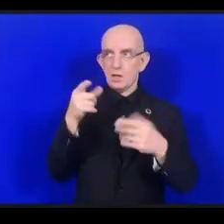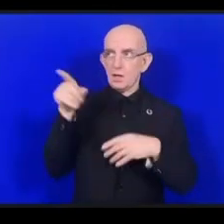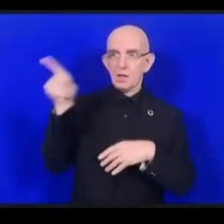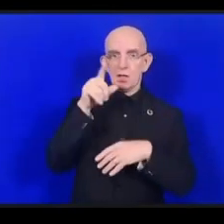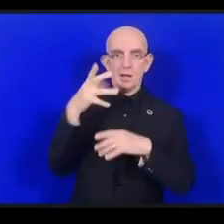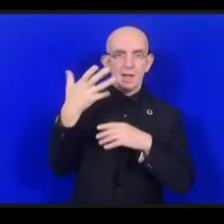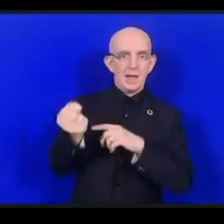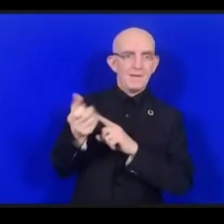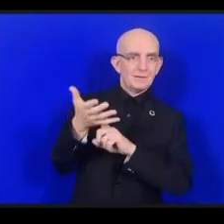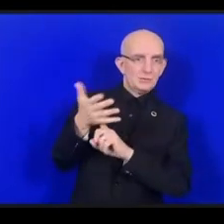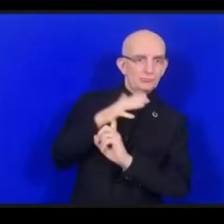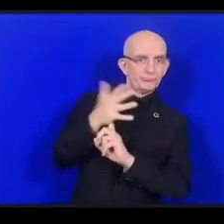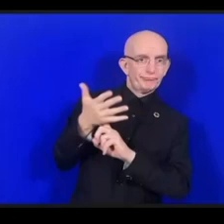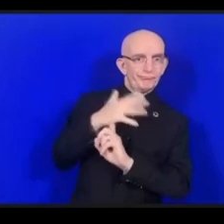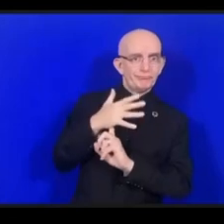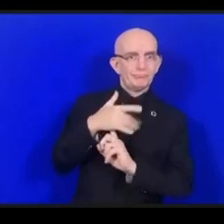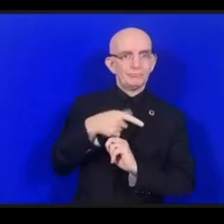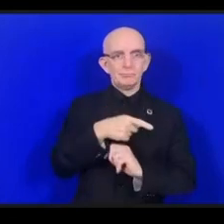为什